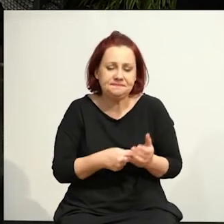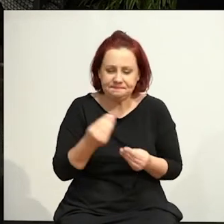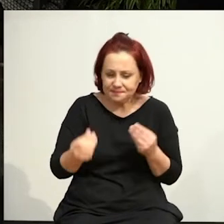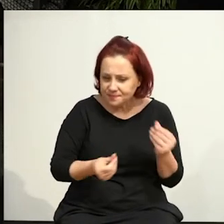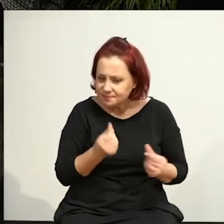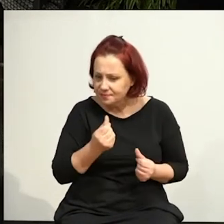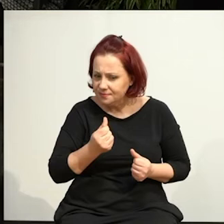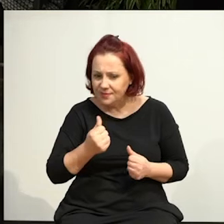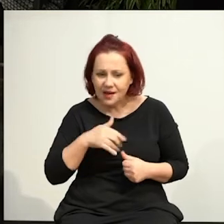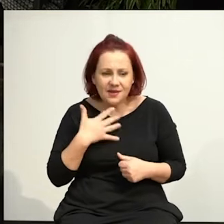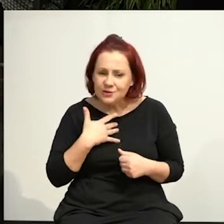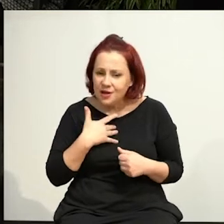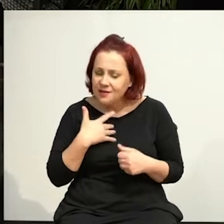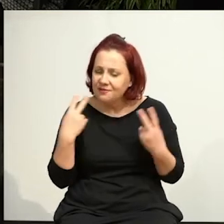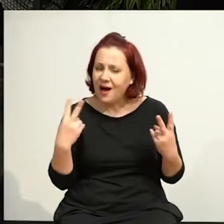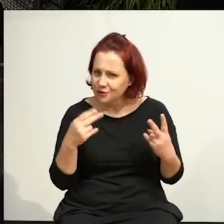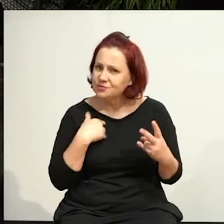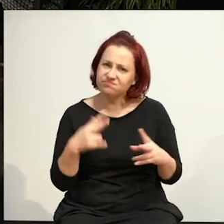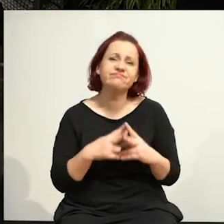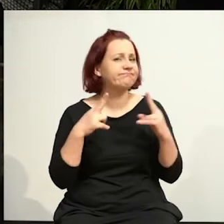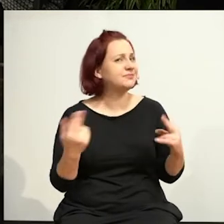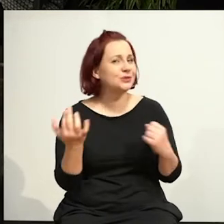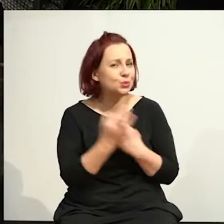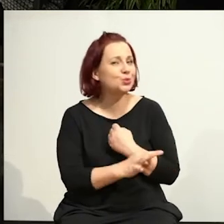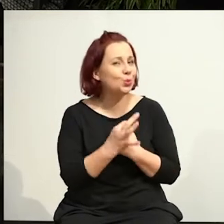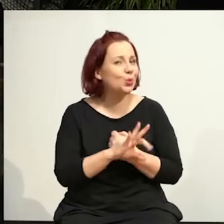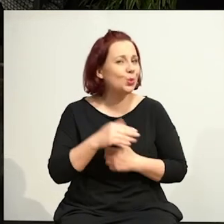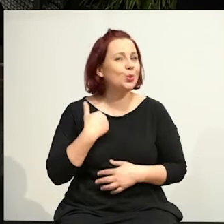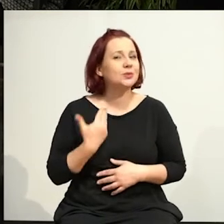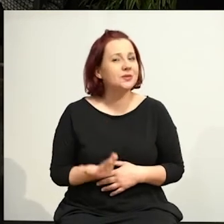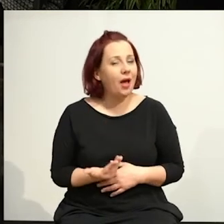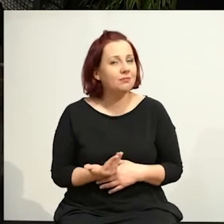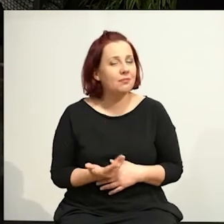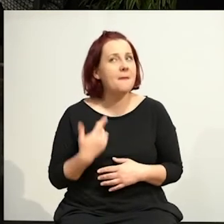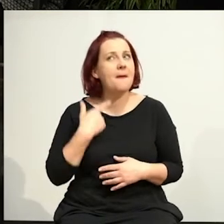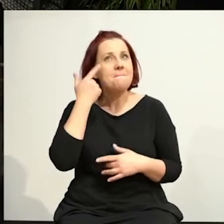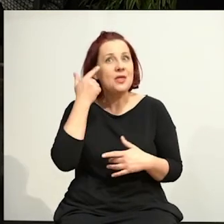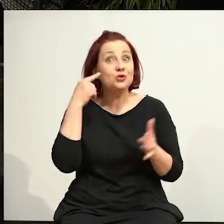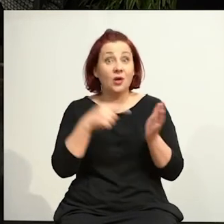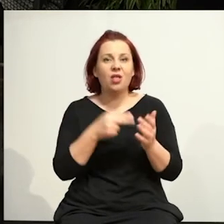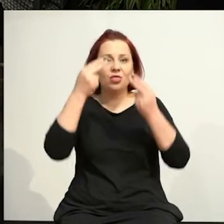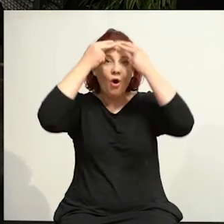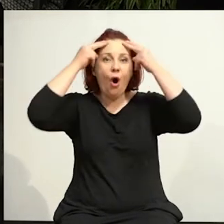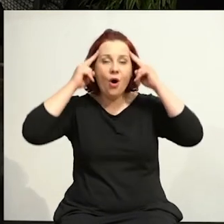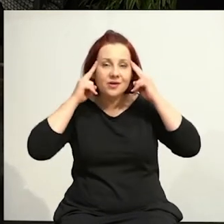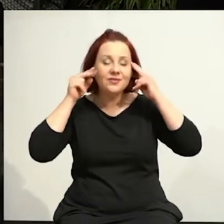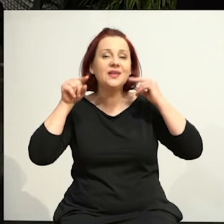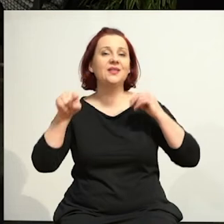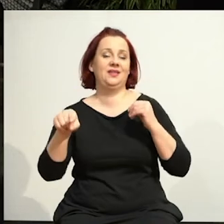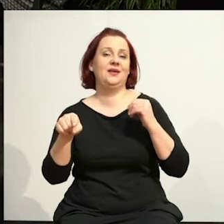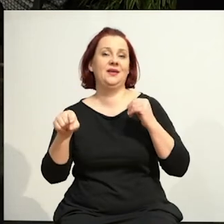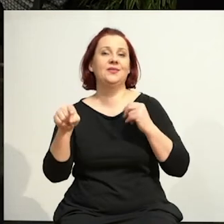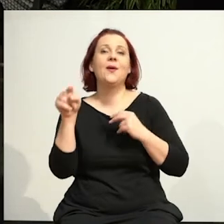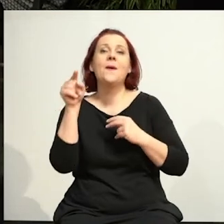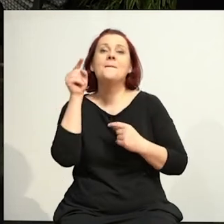decydujący był właśnie jednak okres studiów, bo kiedy myślę o Norwidzie, to jednak przede wszystkim myślę